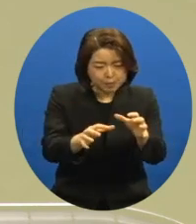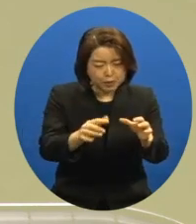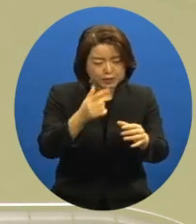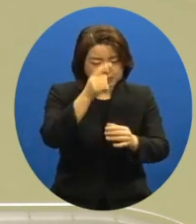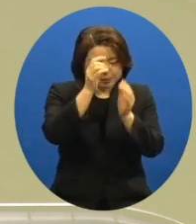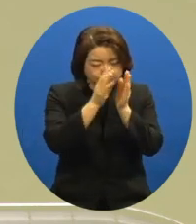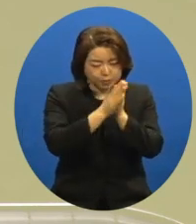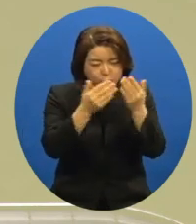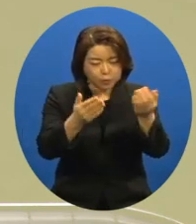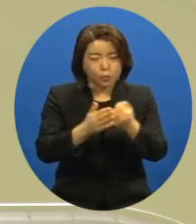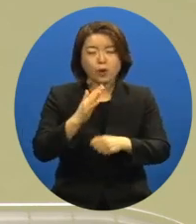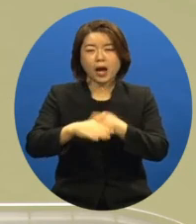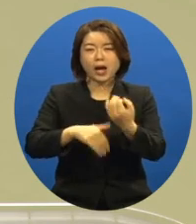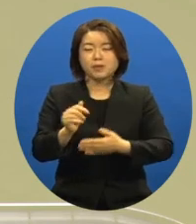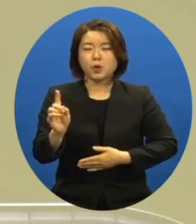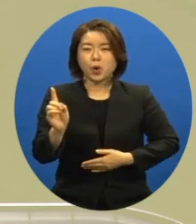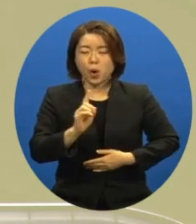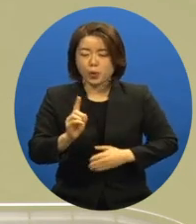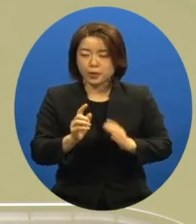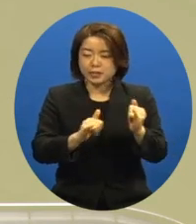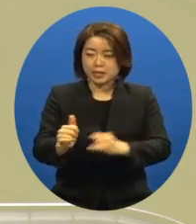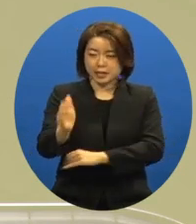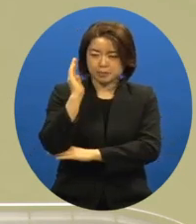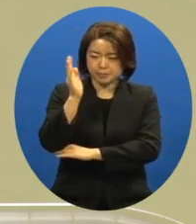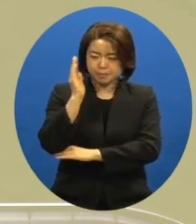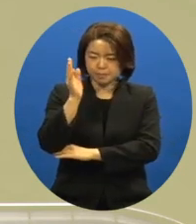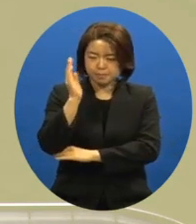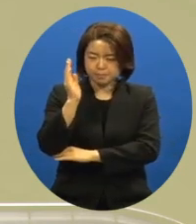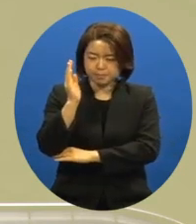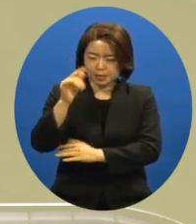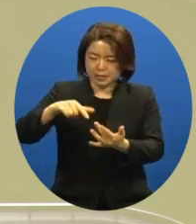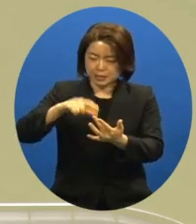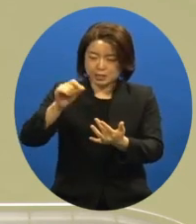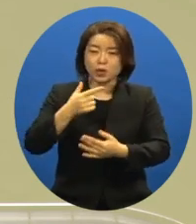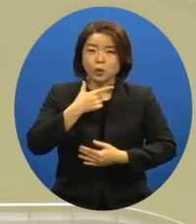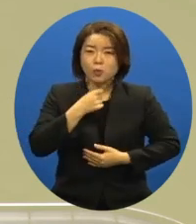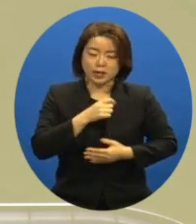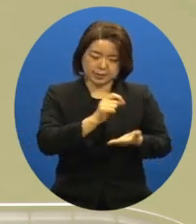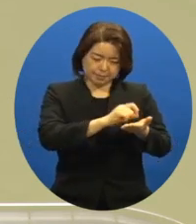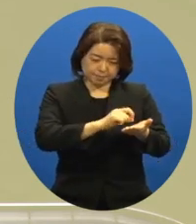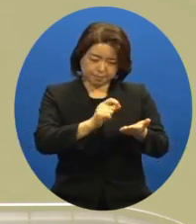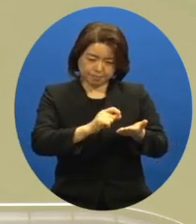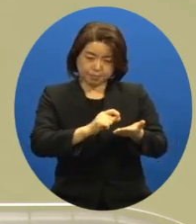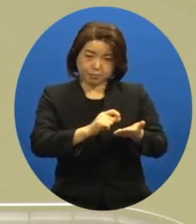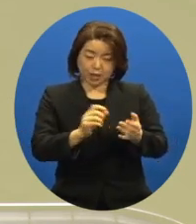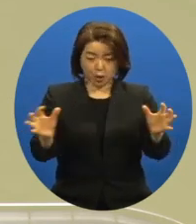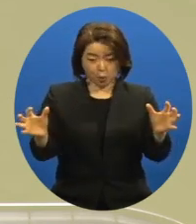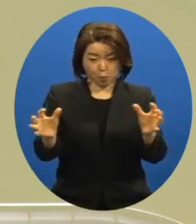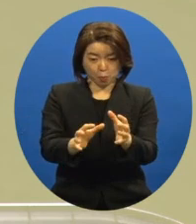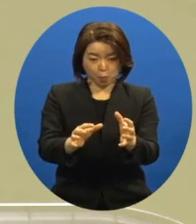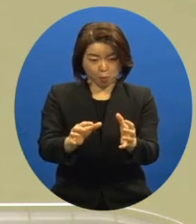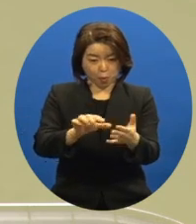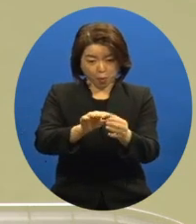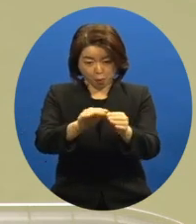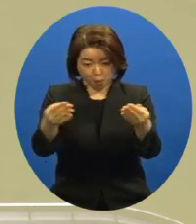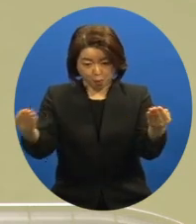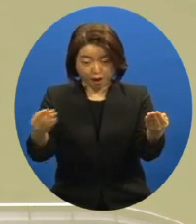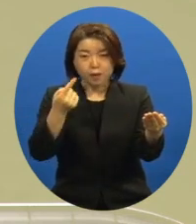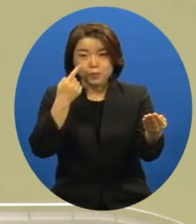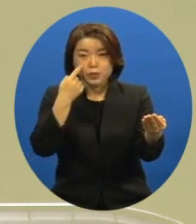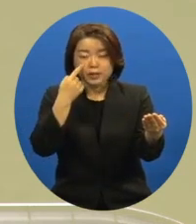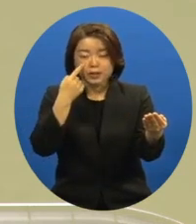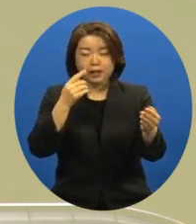분을 설교자로 세우기를 원하시는지를 다 써서 냈습니다. 그걸 모아보니까 이번에 하나님께서 다섯